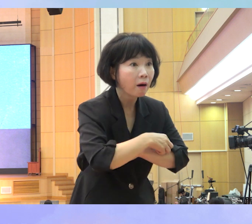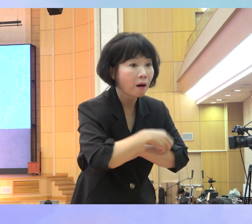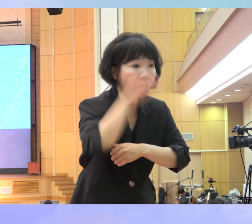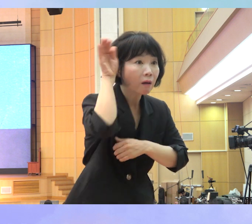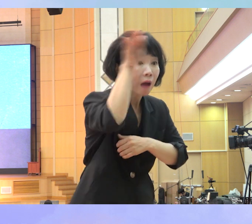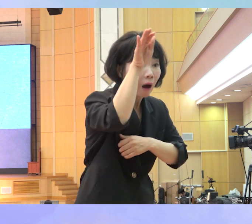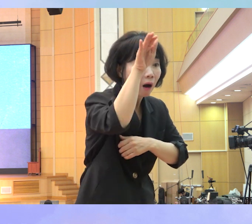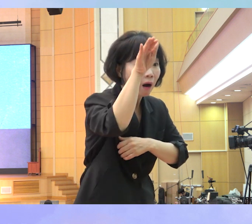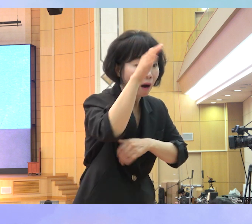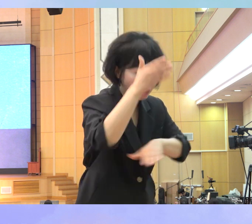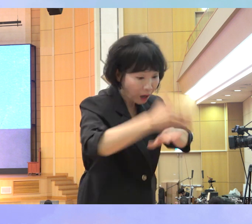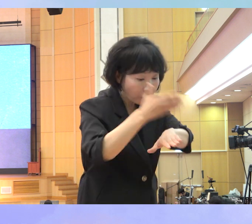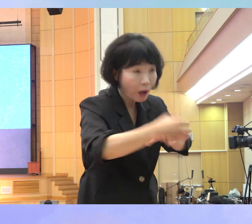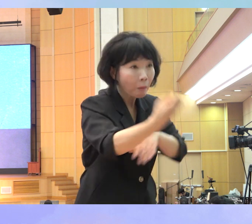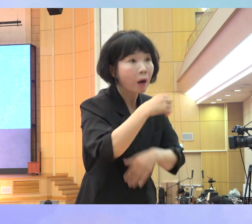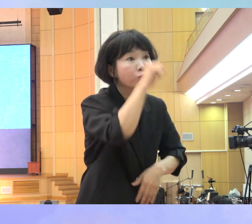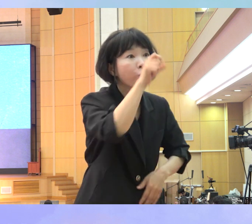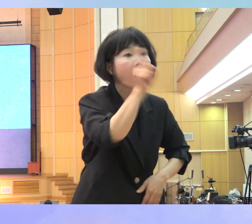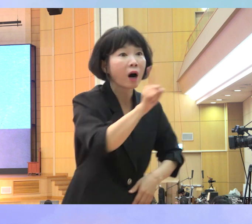말을 하고 가야지,